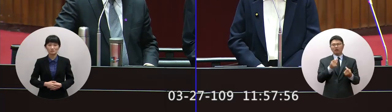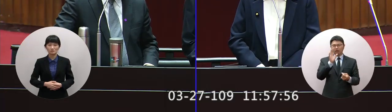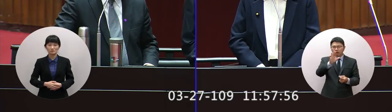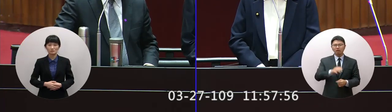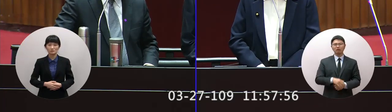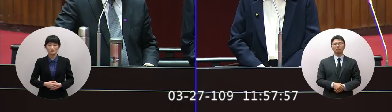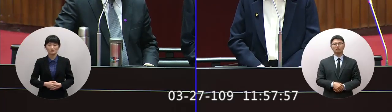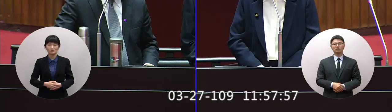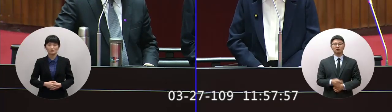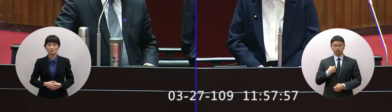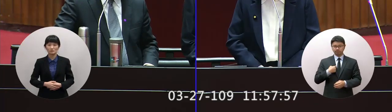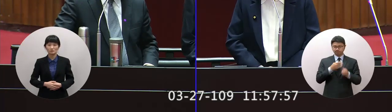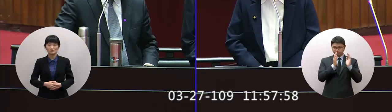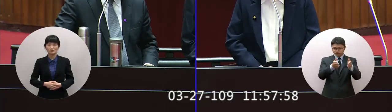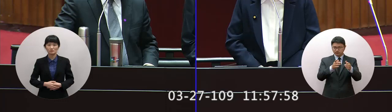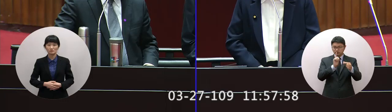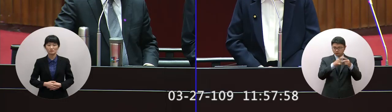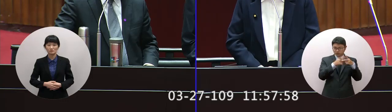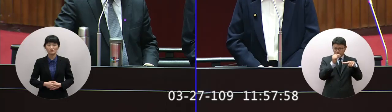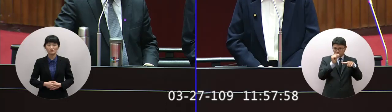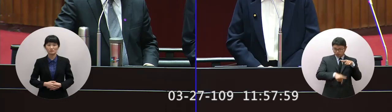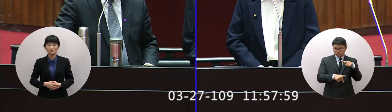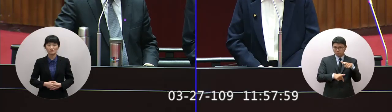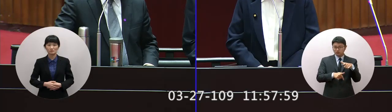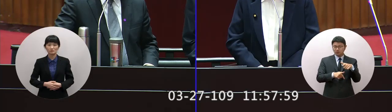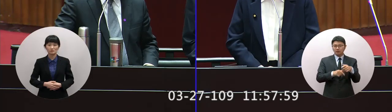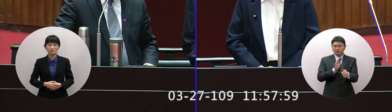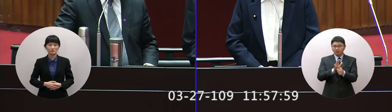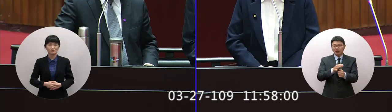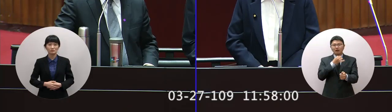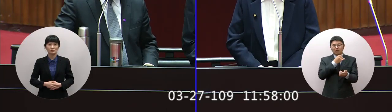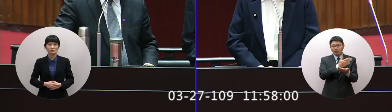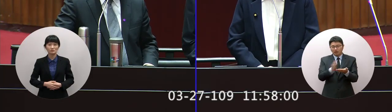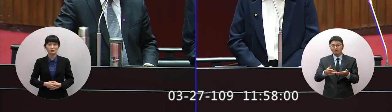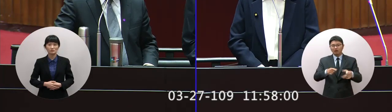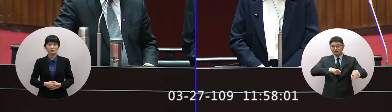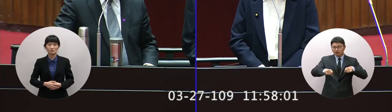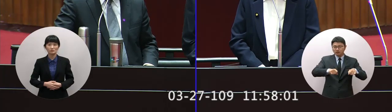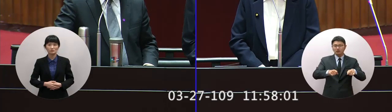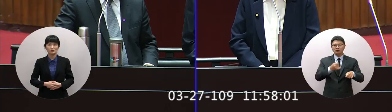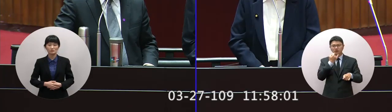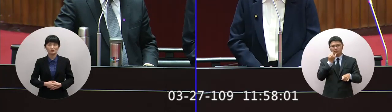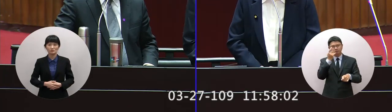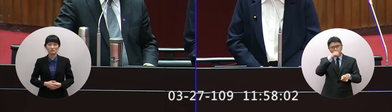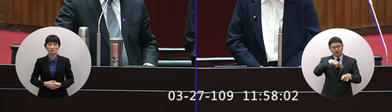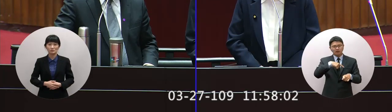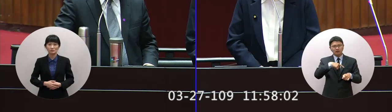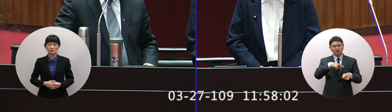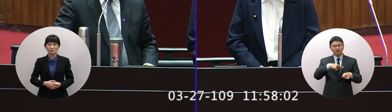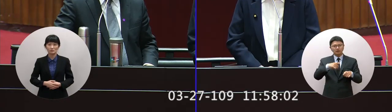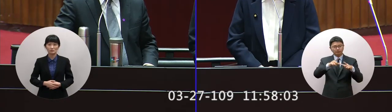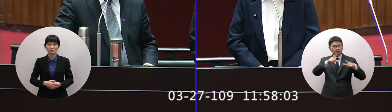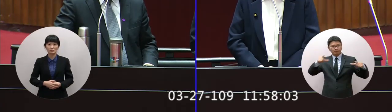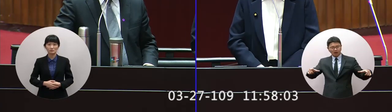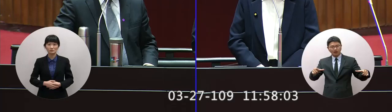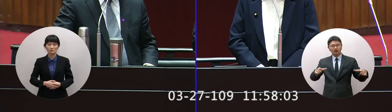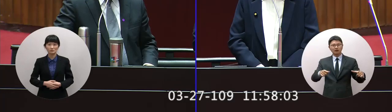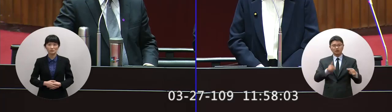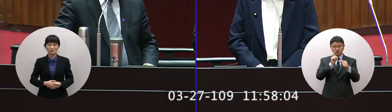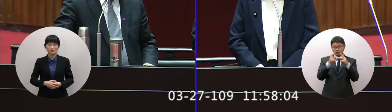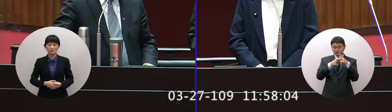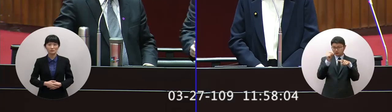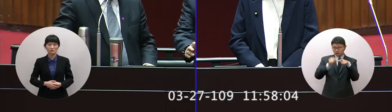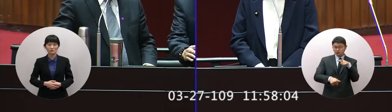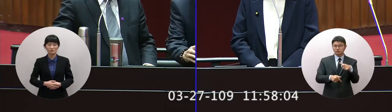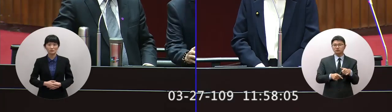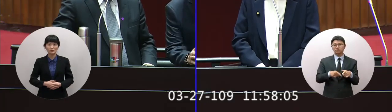在所有对中小企业的纾困方案，我们可以放宽来定义到底谁是中小企